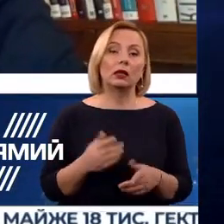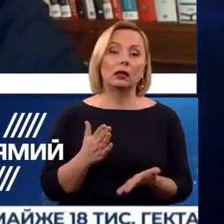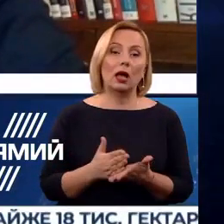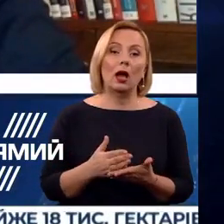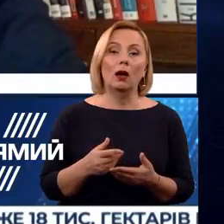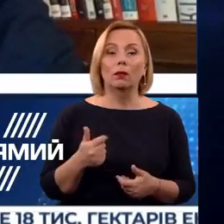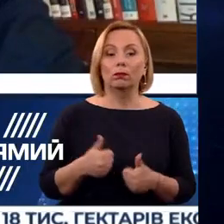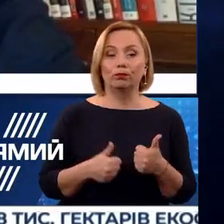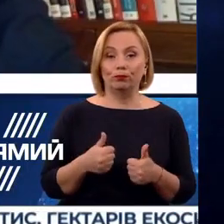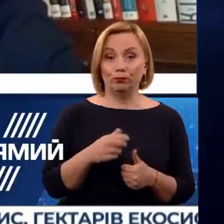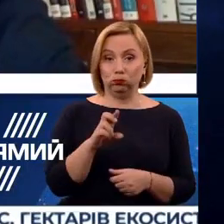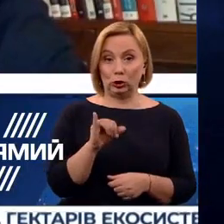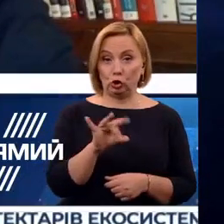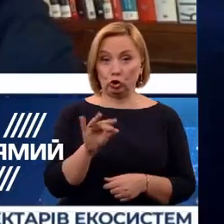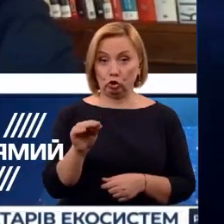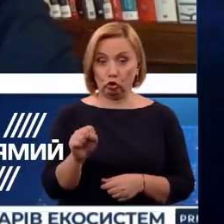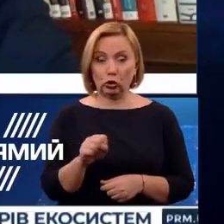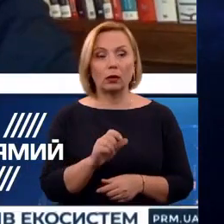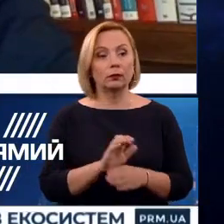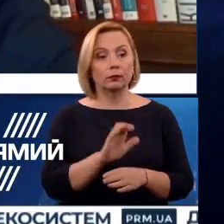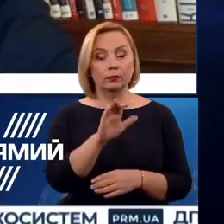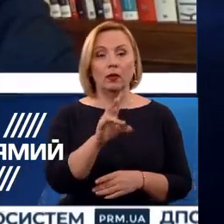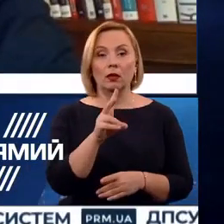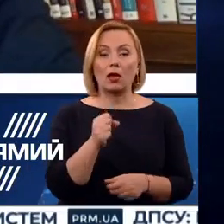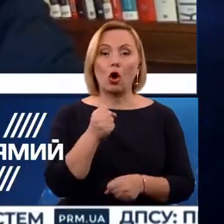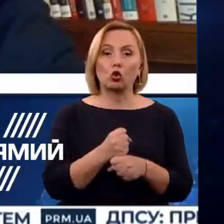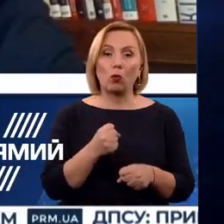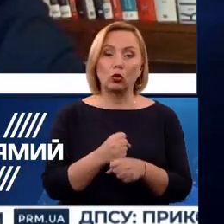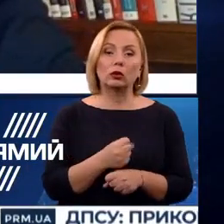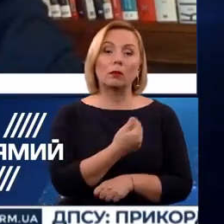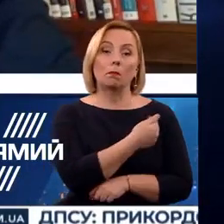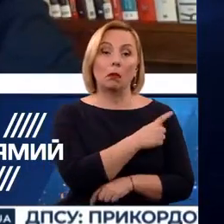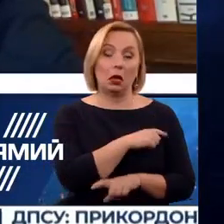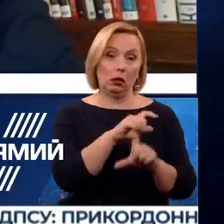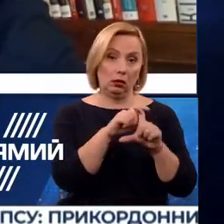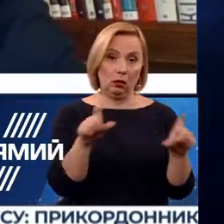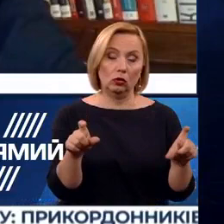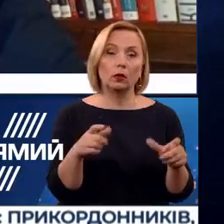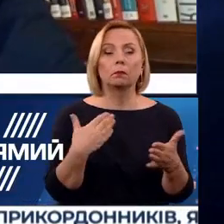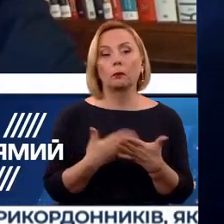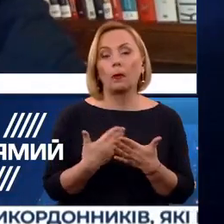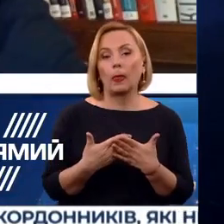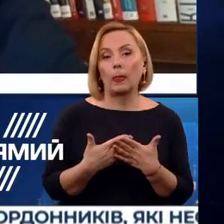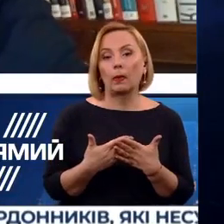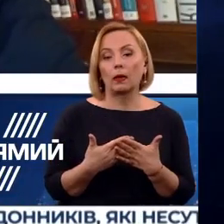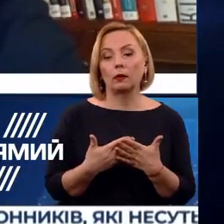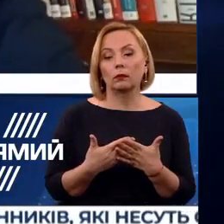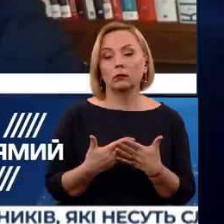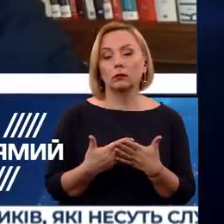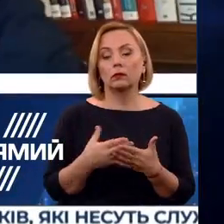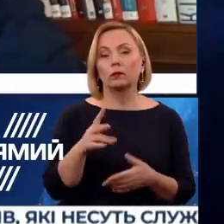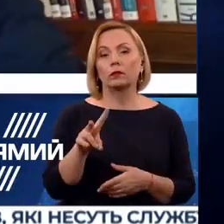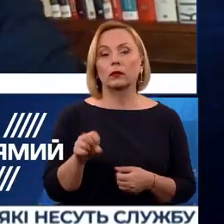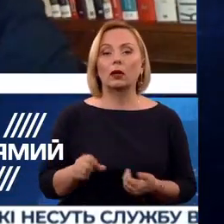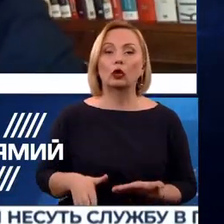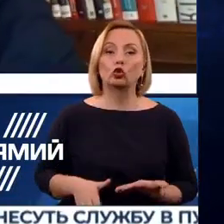праці, направити їх на низькокваліфіковані роботи у медичні заклади, зокрема там, на допомогу